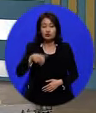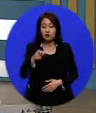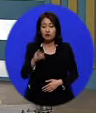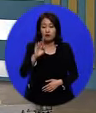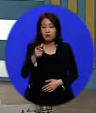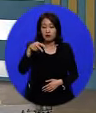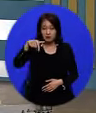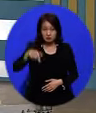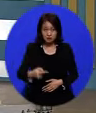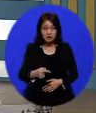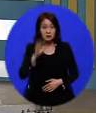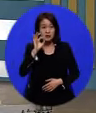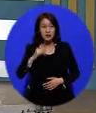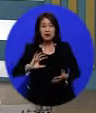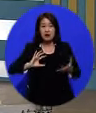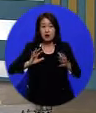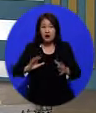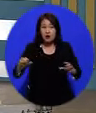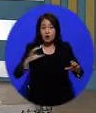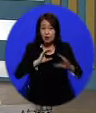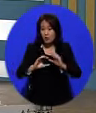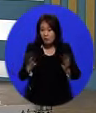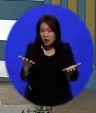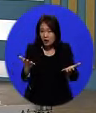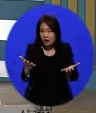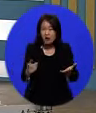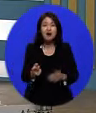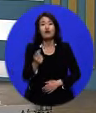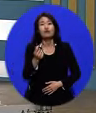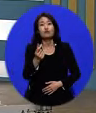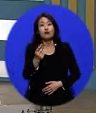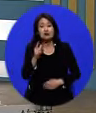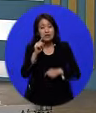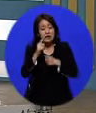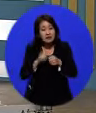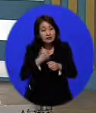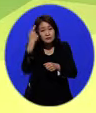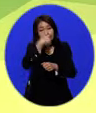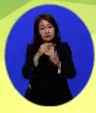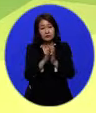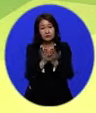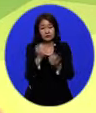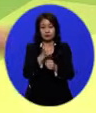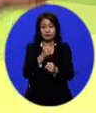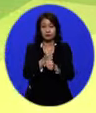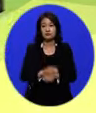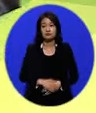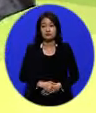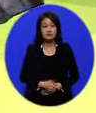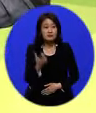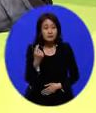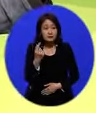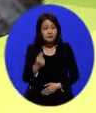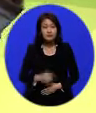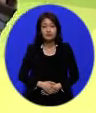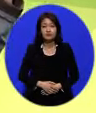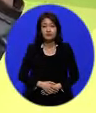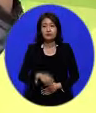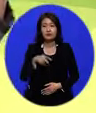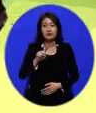하나로 소통할 수 없을까? 이 정말 사소한 질문이요. 페이스북을 만들었어요. 그죠? 자,